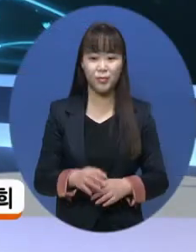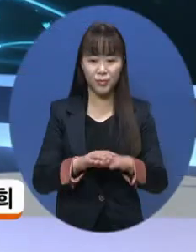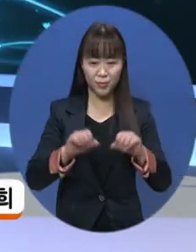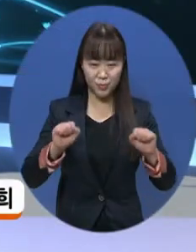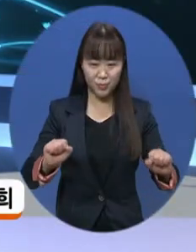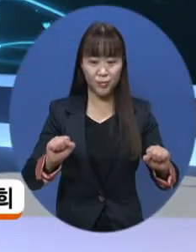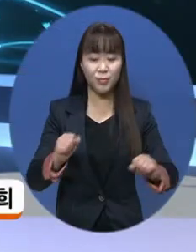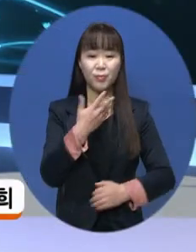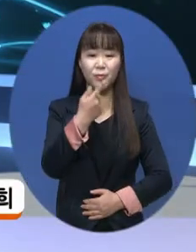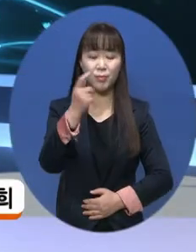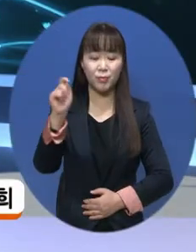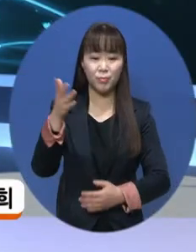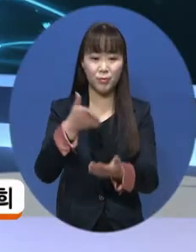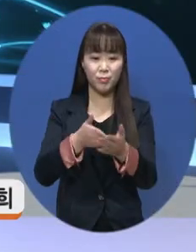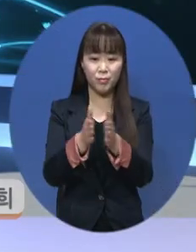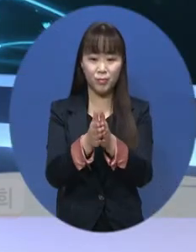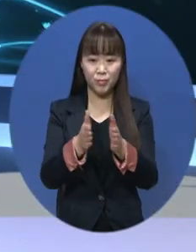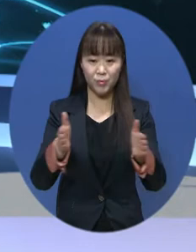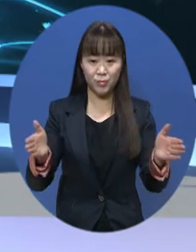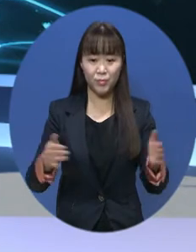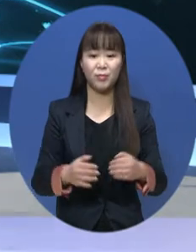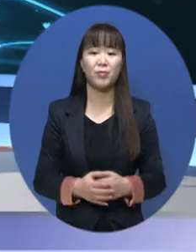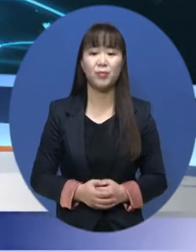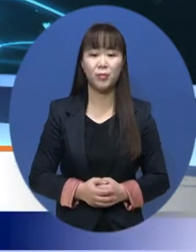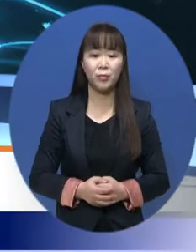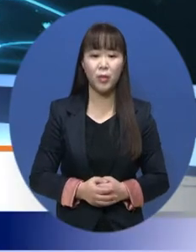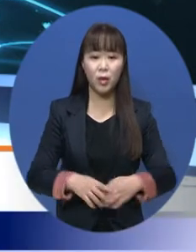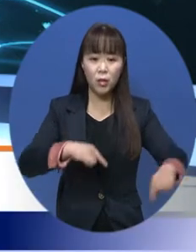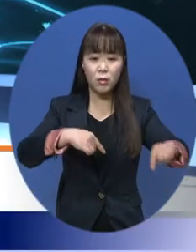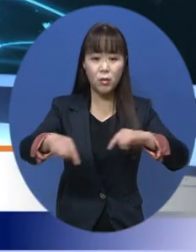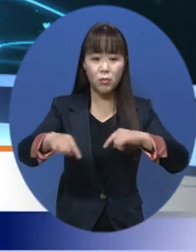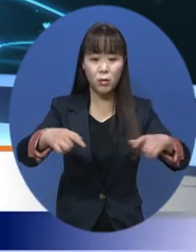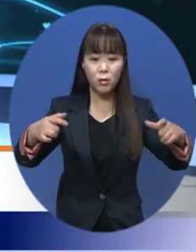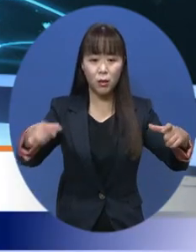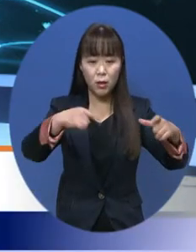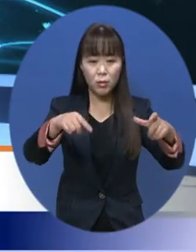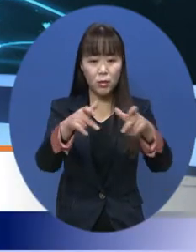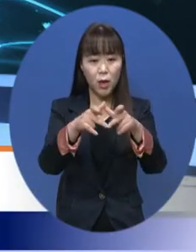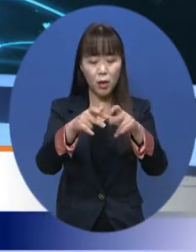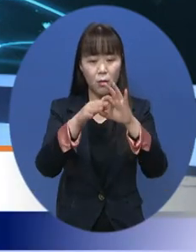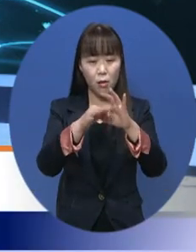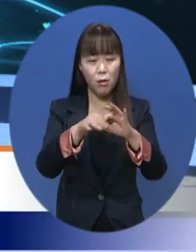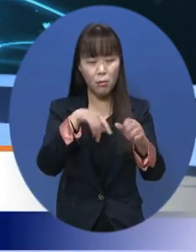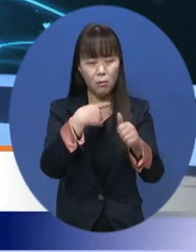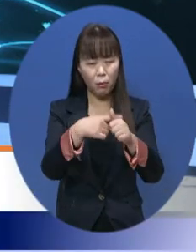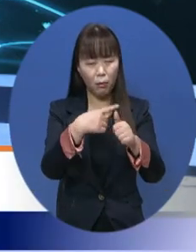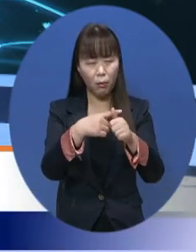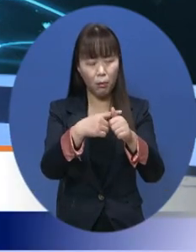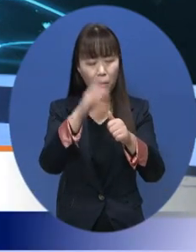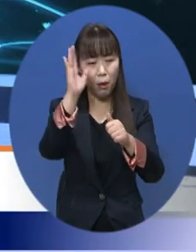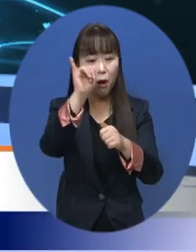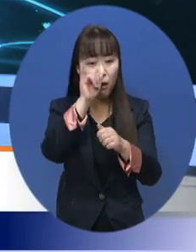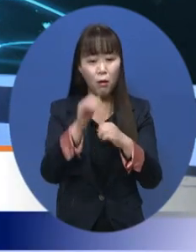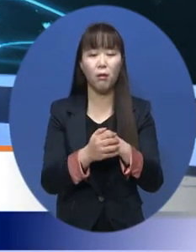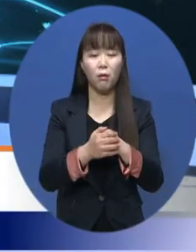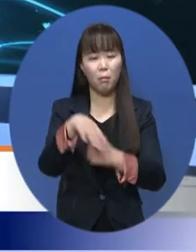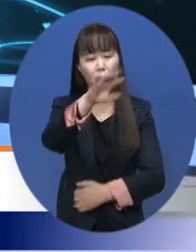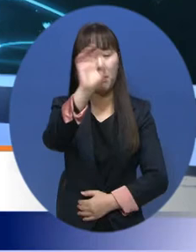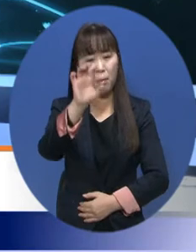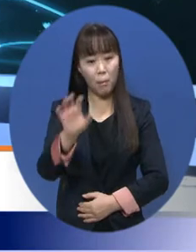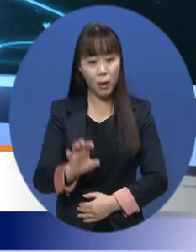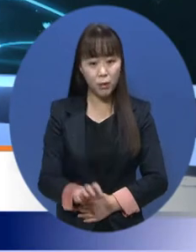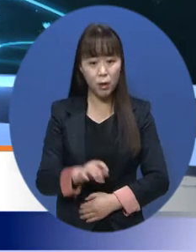시청자 여러분 안녕하십니까? 복지TV 뉴스입니다. 정치권에서 또 장애인 비하 발언이 나왔습니다. 계속